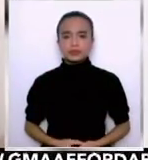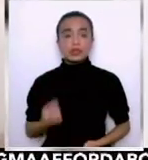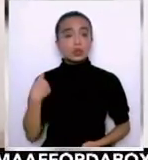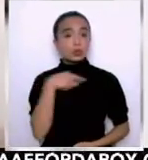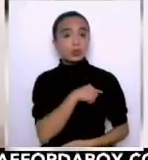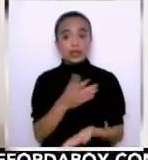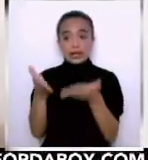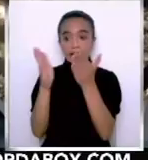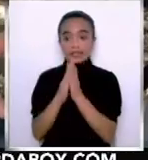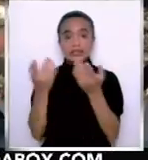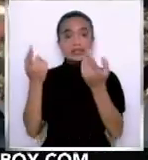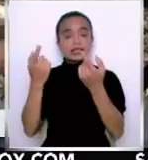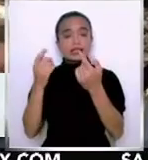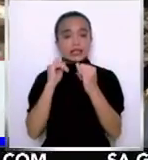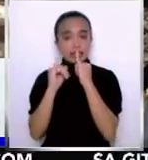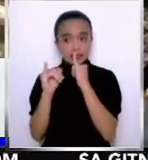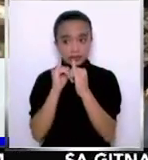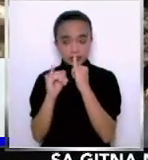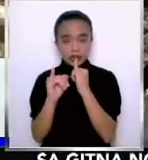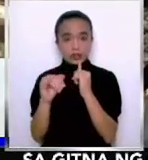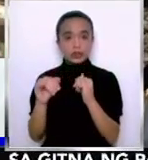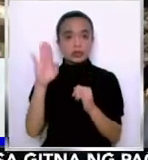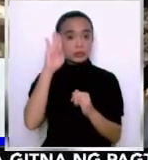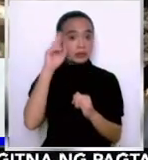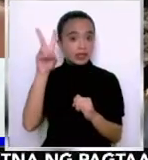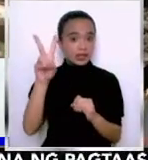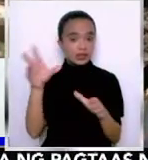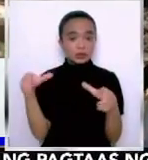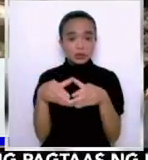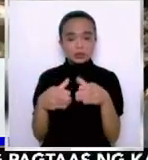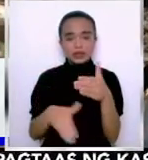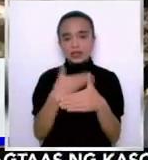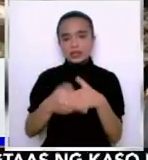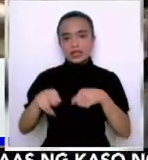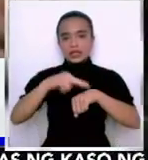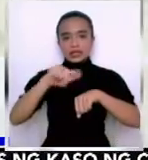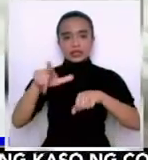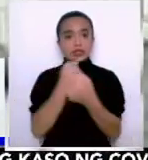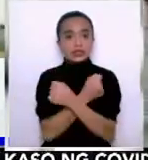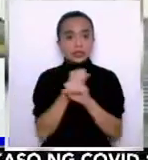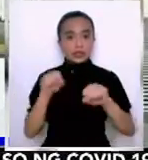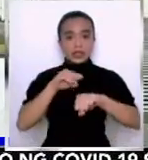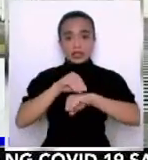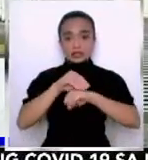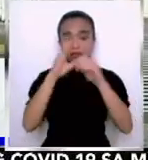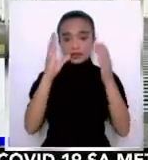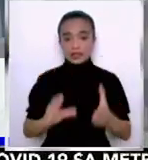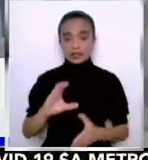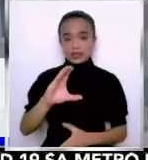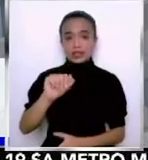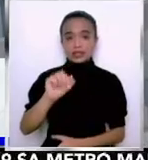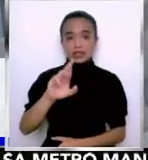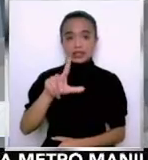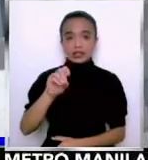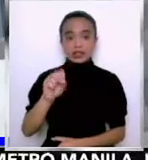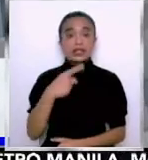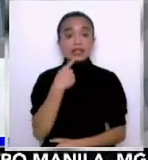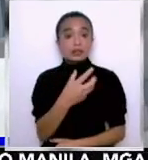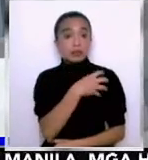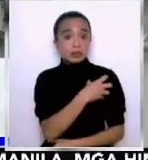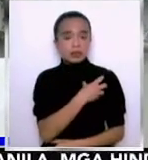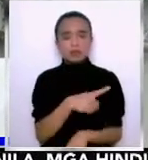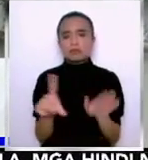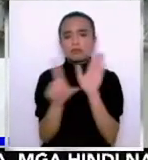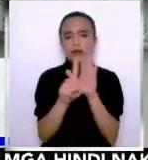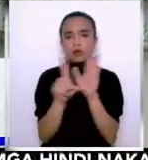ni President-elect Marcos, pati si incoming National Security Advisor Professor Clarita Carlos. Ang PNP sinabi ng ipagbabawal ang mga rally